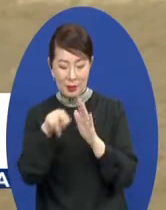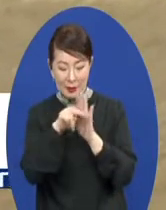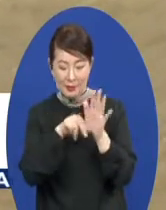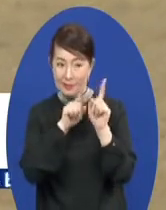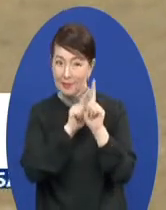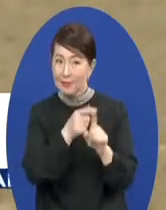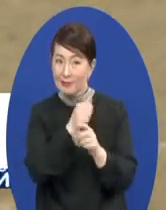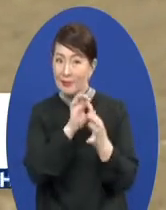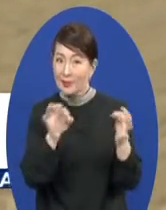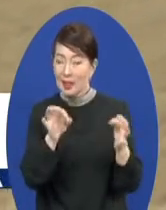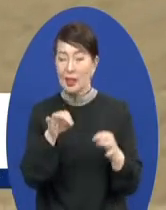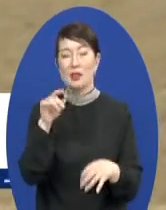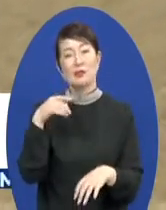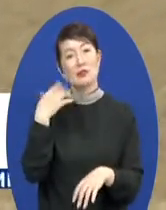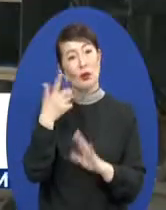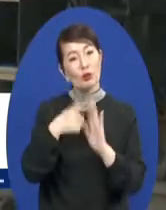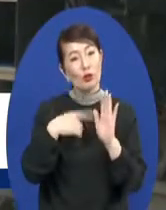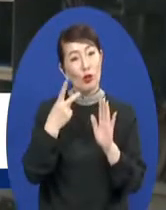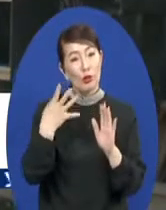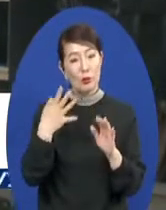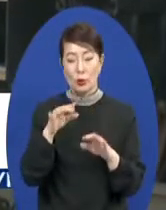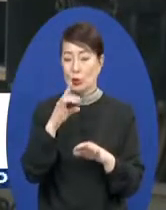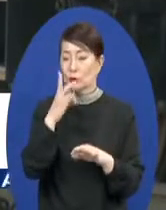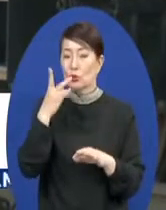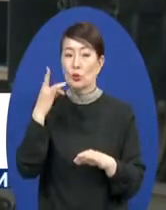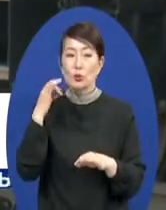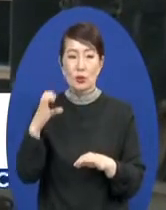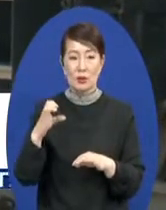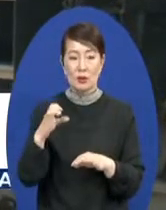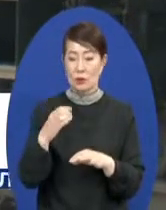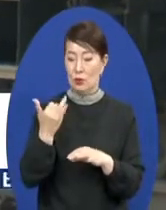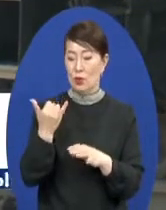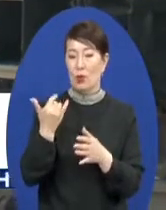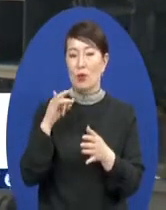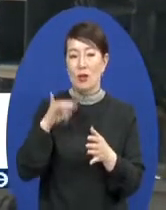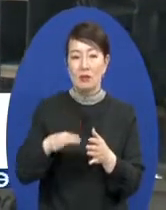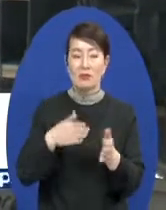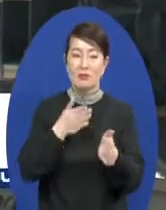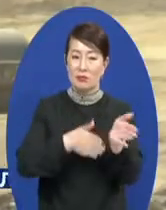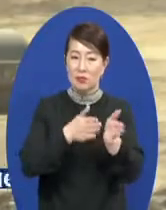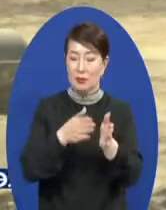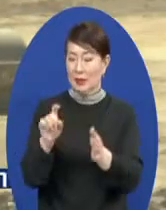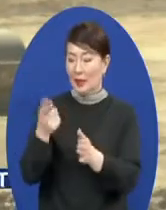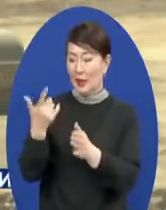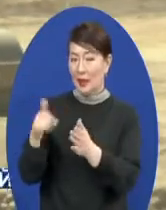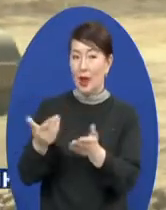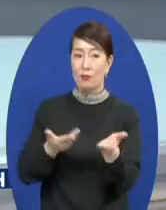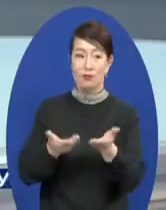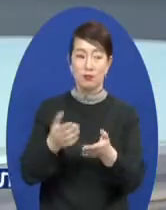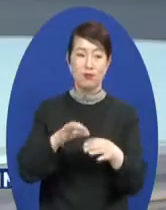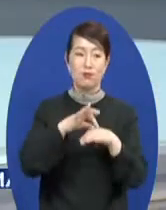энэ 5-р сарын 25-наас нүүрсний уртын тээвэр хэлж задгаа тээвэрлэх боломж бүрдсэн байна.